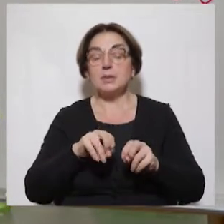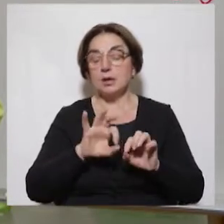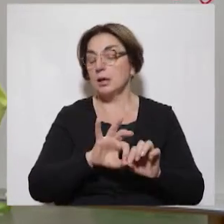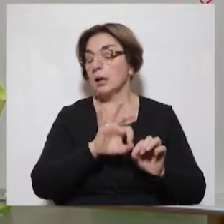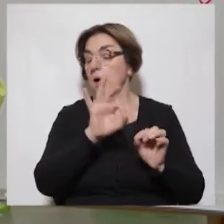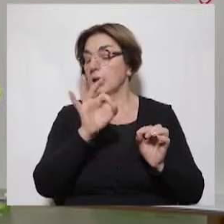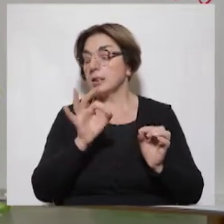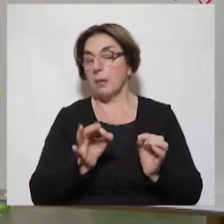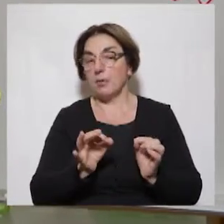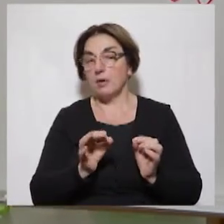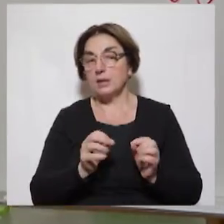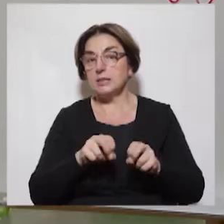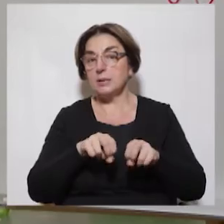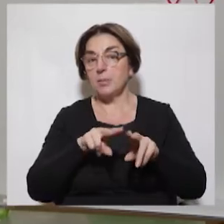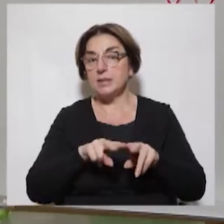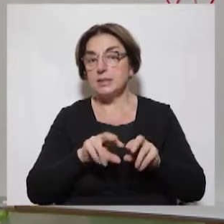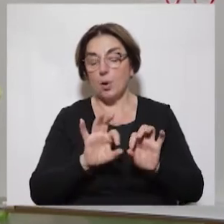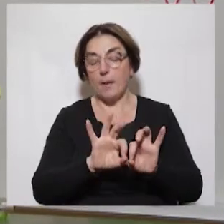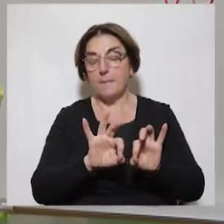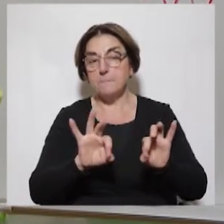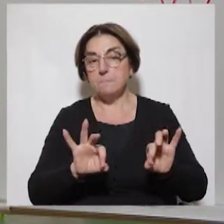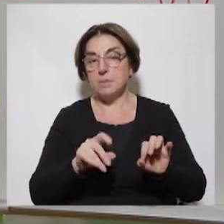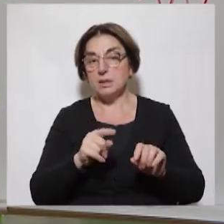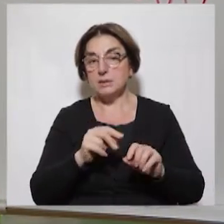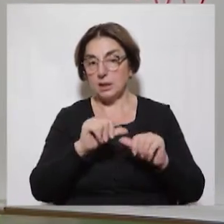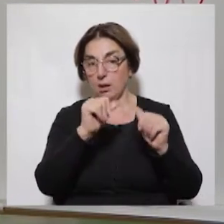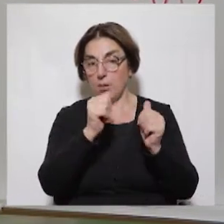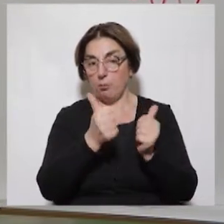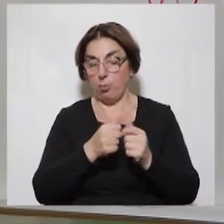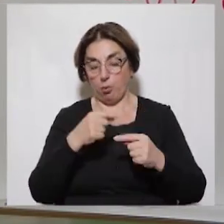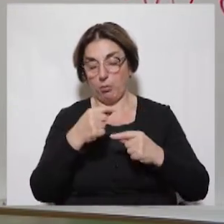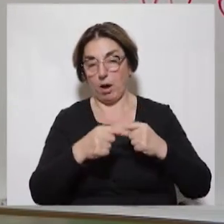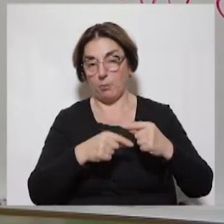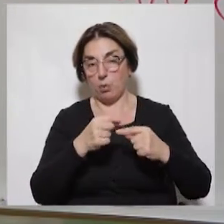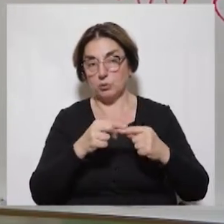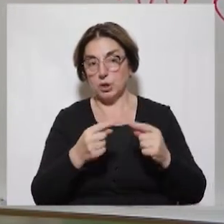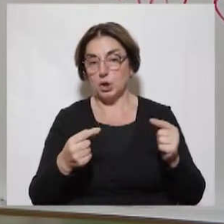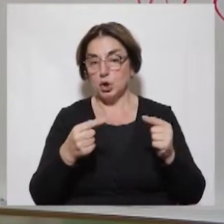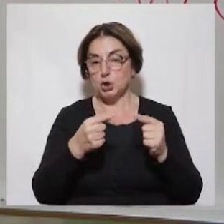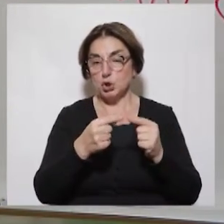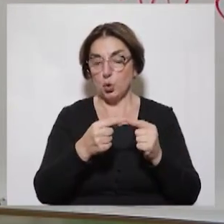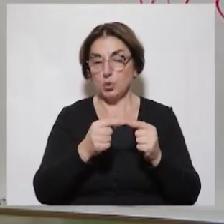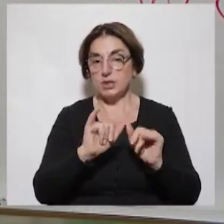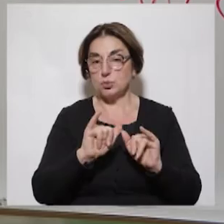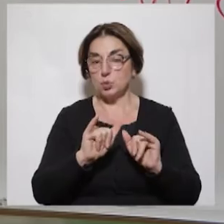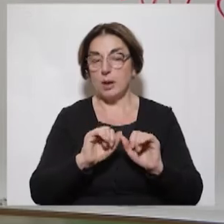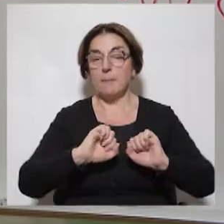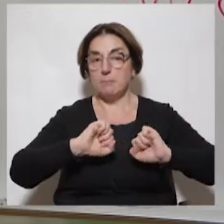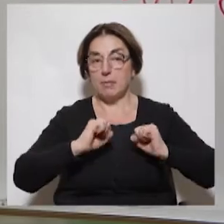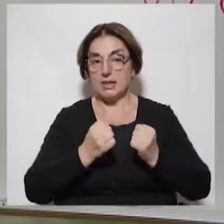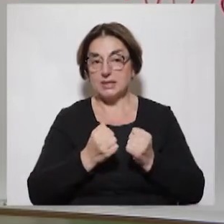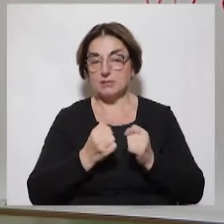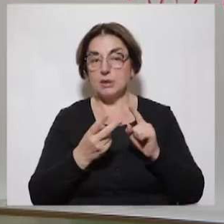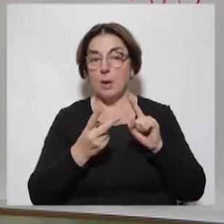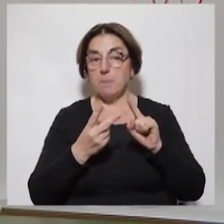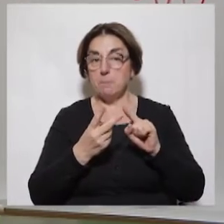გადამყვანი მილი. ერთი თავი, რომელსაც აქვს გარეთ პოლიმერული მასალა მოხვეული, უნდა შეუერთდეს მაცივარს, ხოლო მეორე თავს